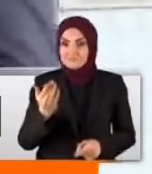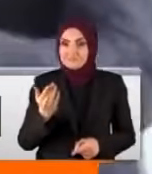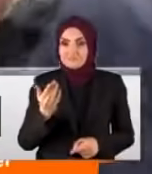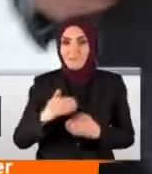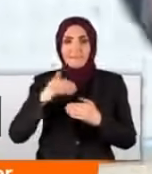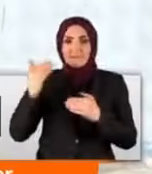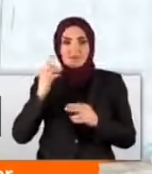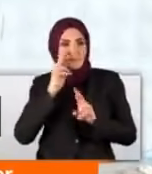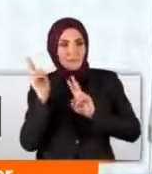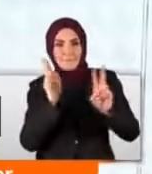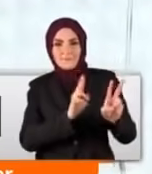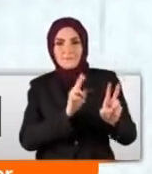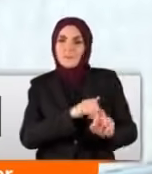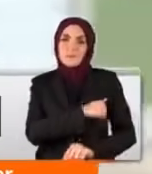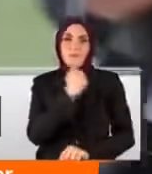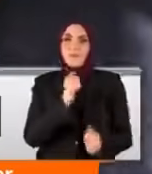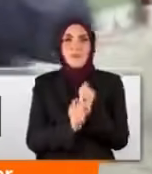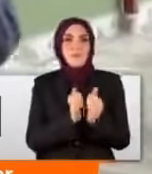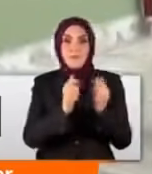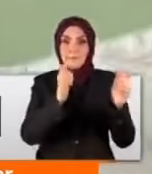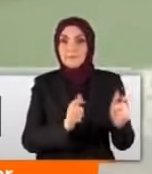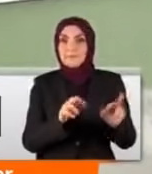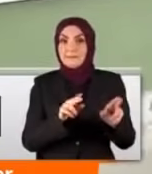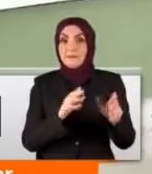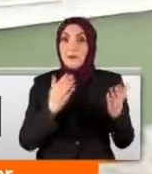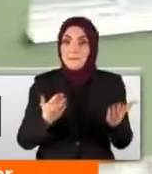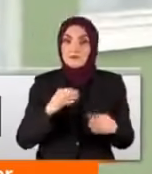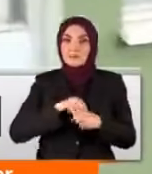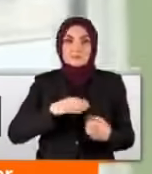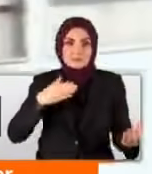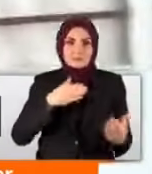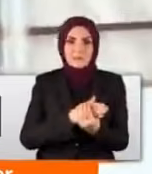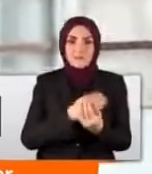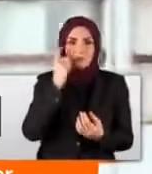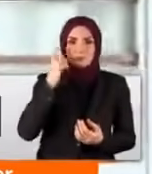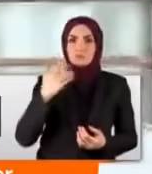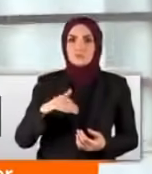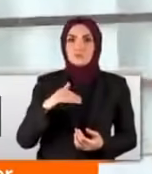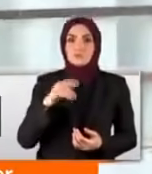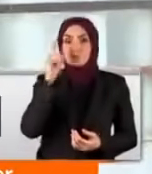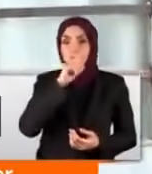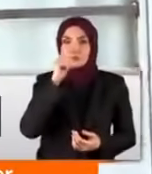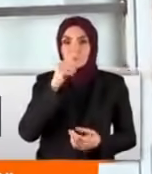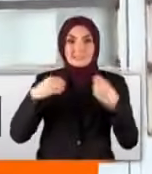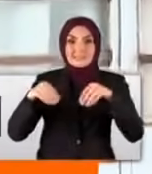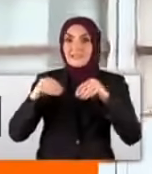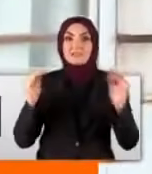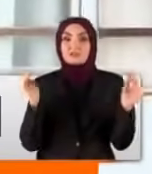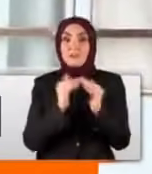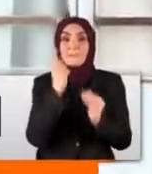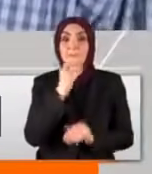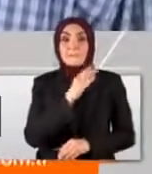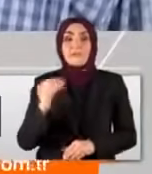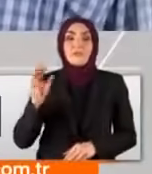bakıldığında normal bir üretim alanı gibi görülebilir ancak içeri girdiklerinde şoke oldular çünkü piyasa değeri 1 milyon lira olan kaçak kozmetik